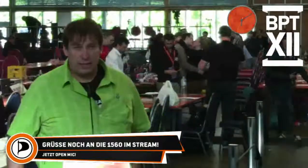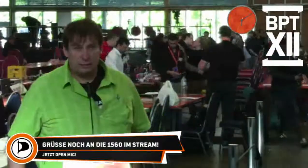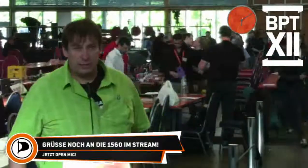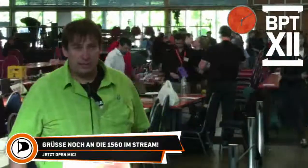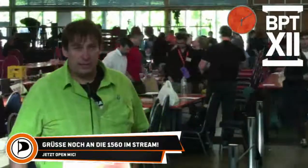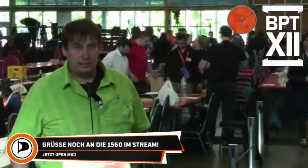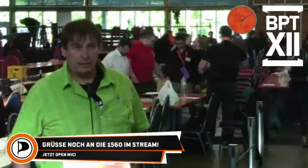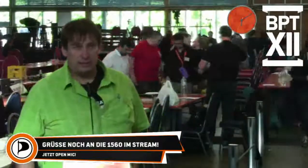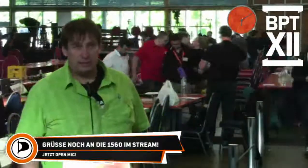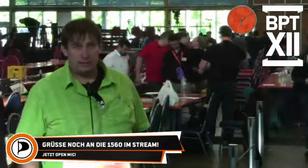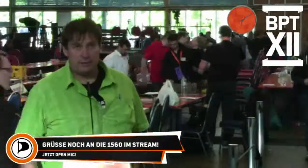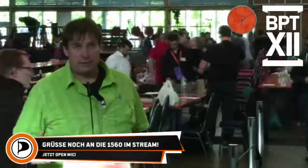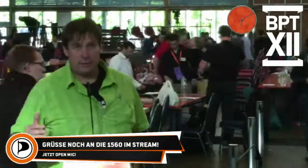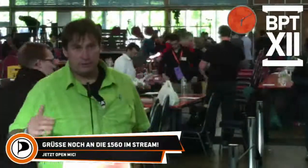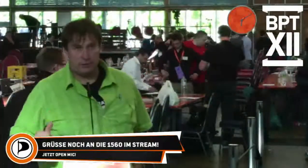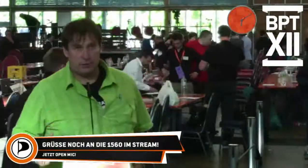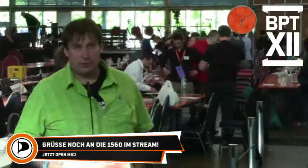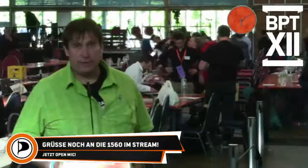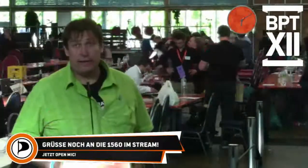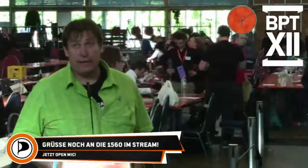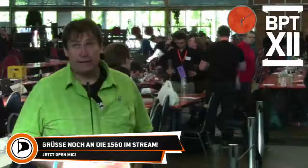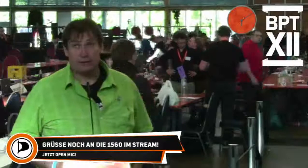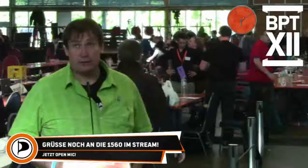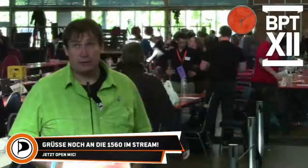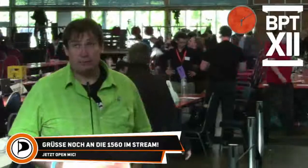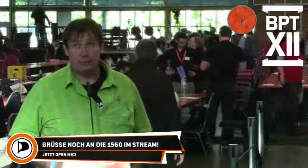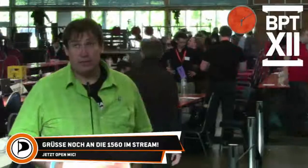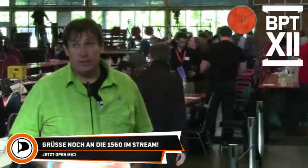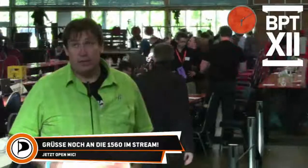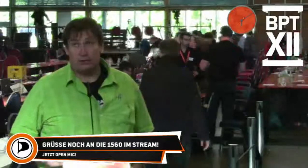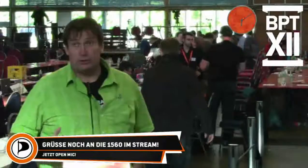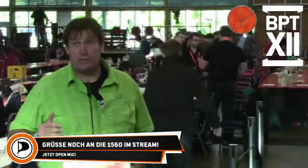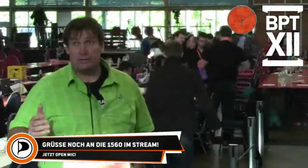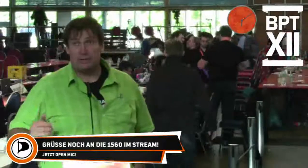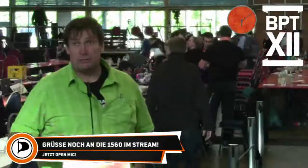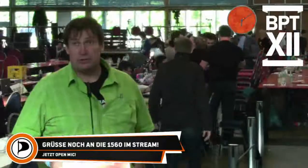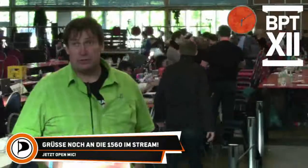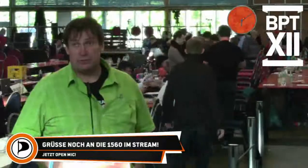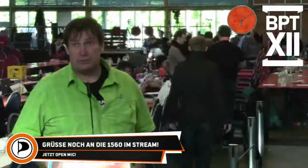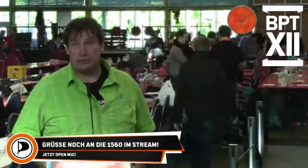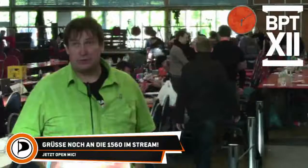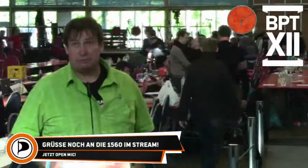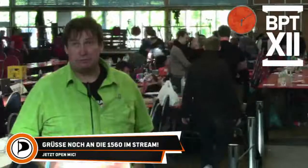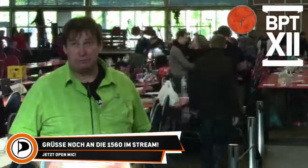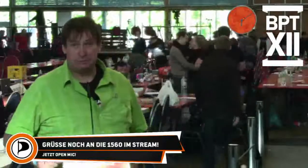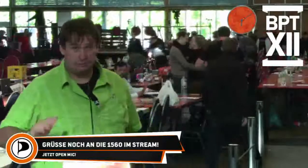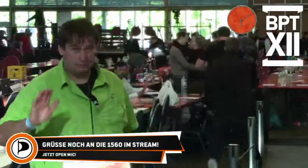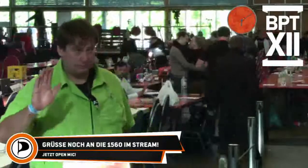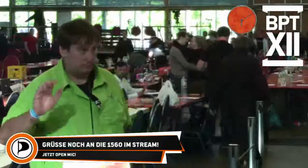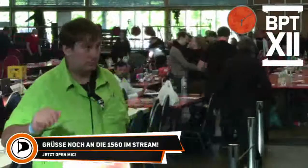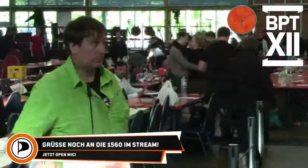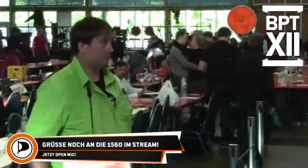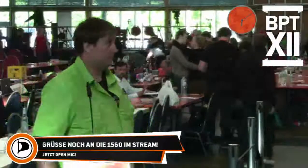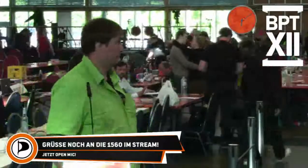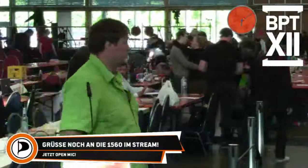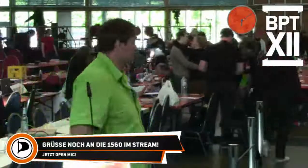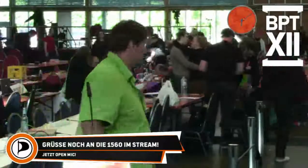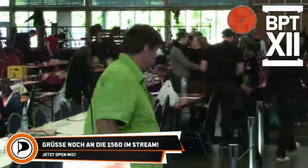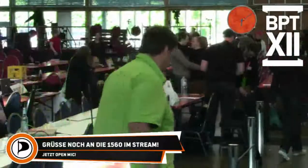ich grüße alle Piraten die es nicht schaffen konnten hierher zu kommen und die das alles im Stream verfolgt haben